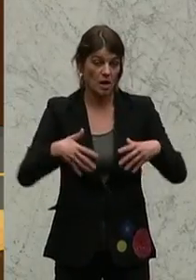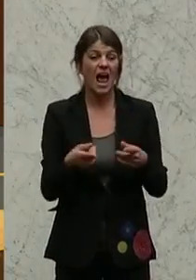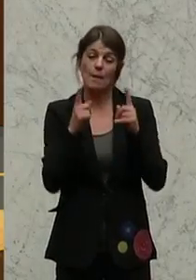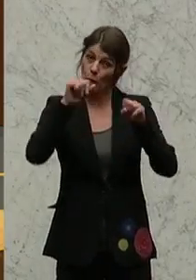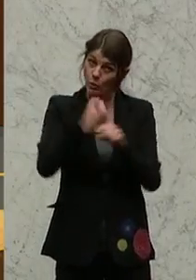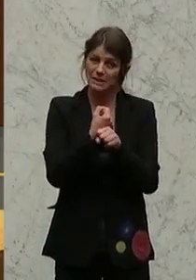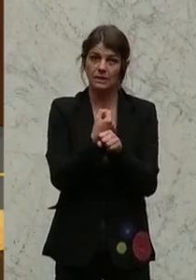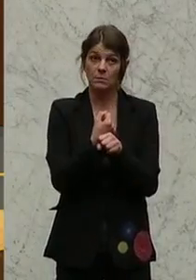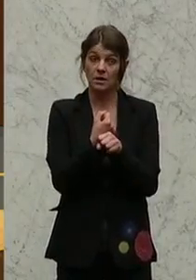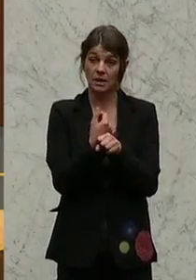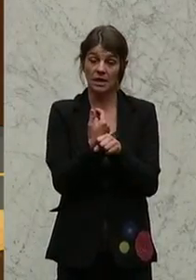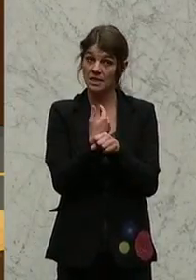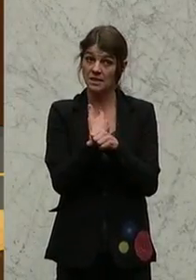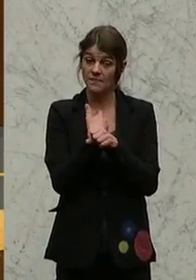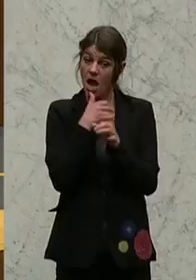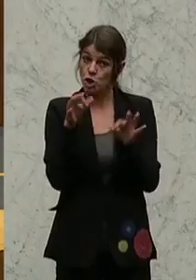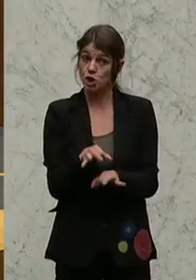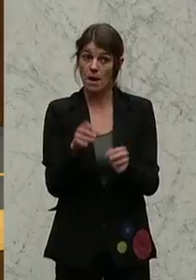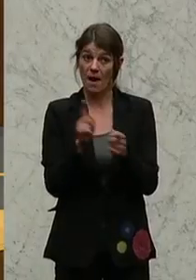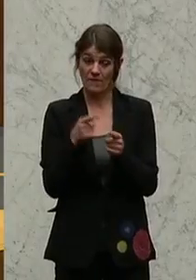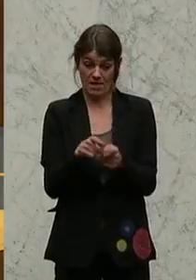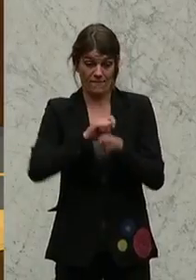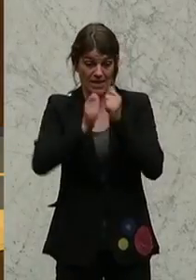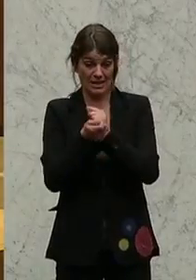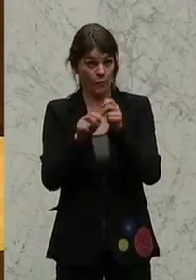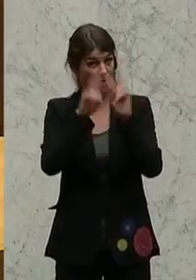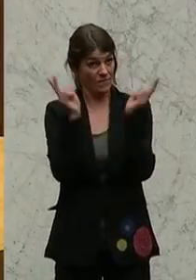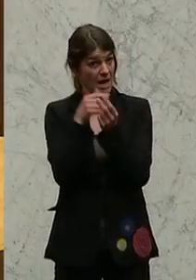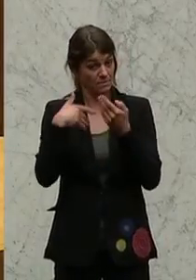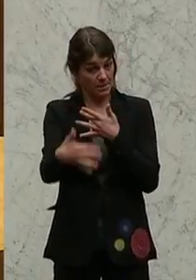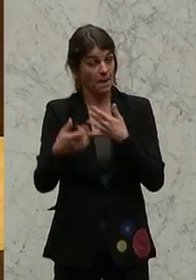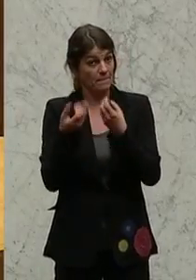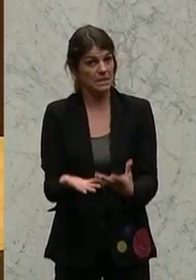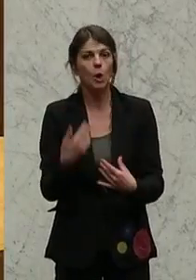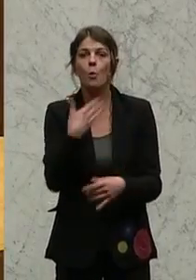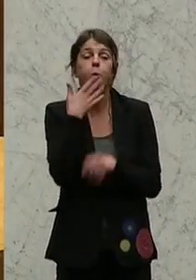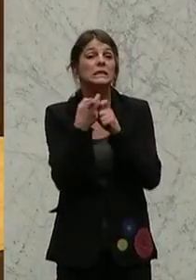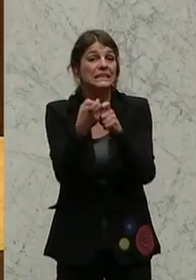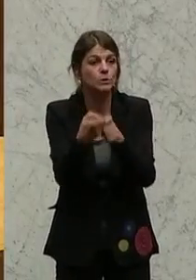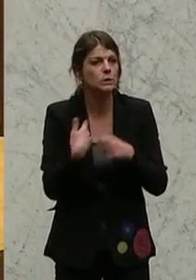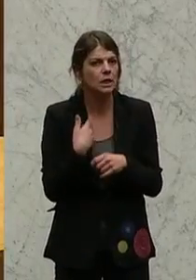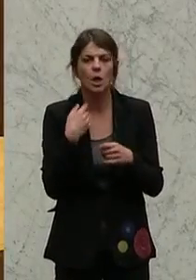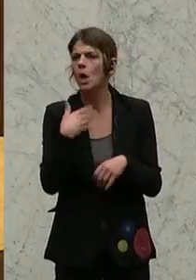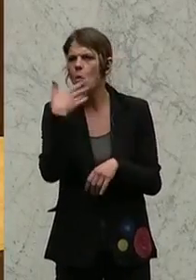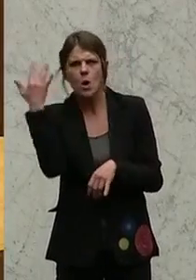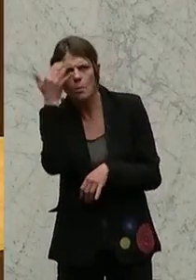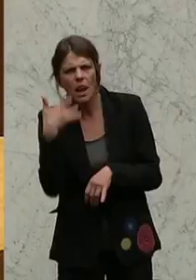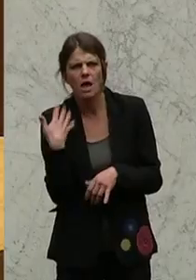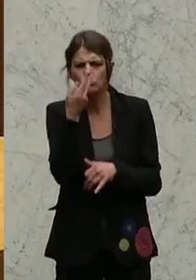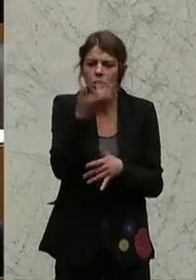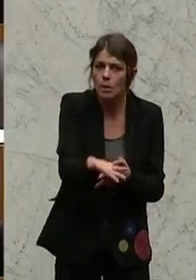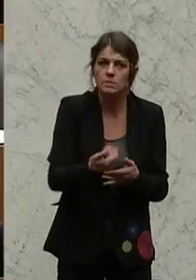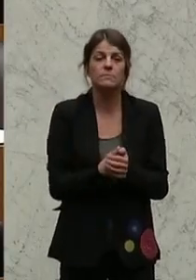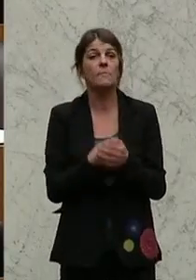aber doch, es wäre fatal, über die Veränderungen, die in dieser Welt passieren, nicht zu reden oder sich nicht damit